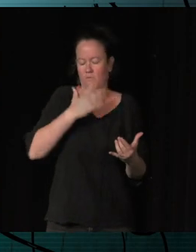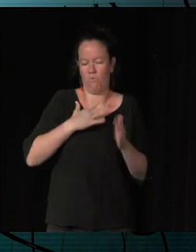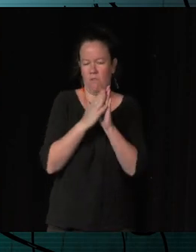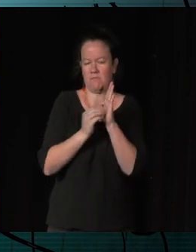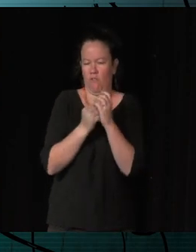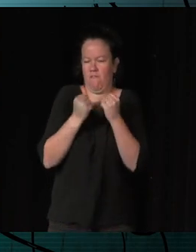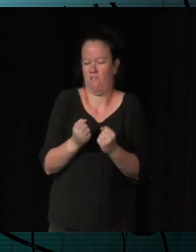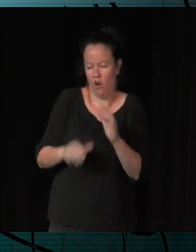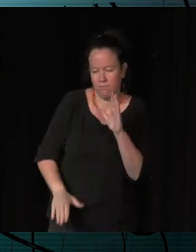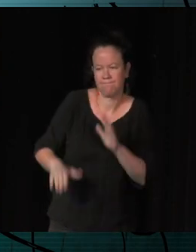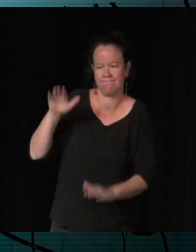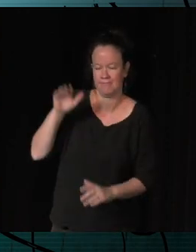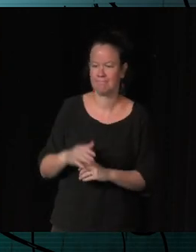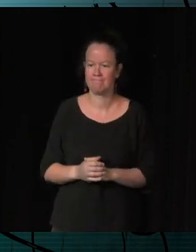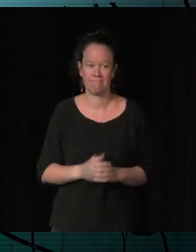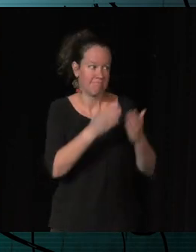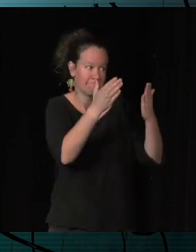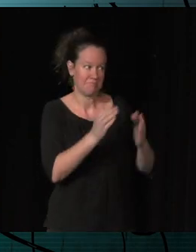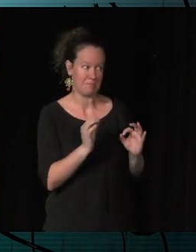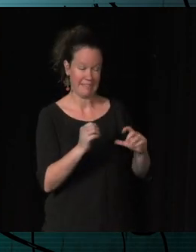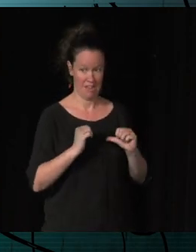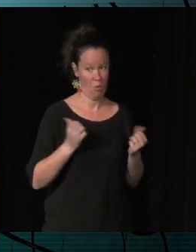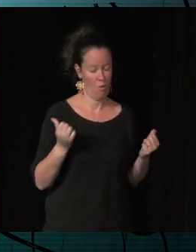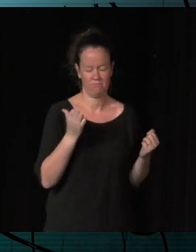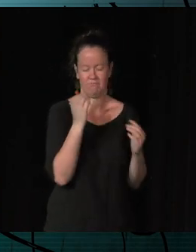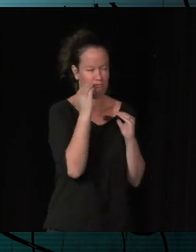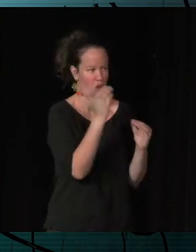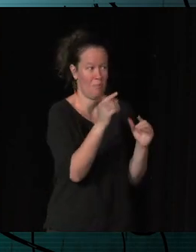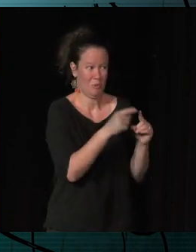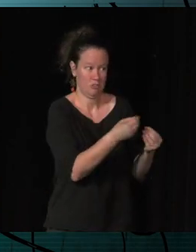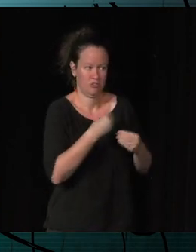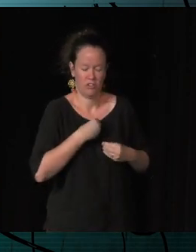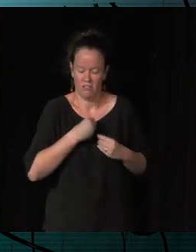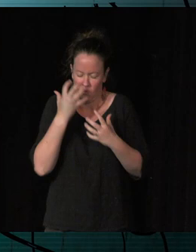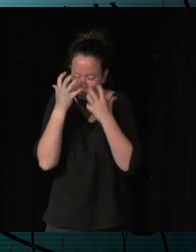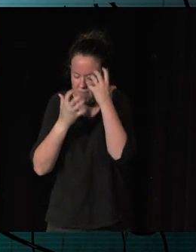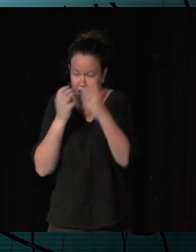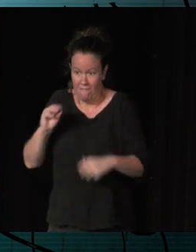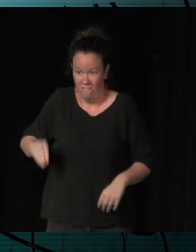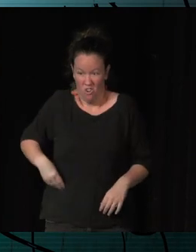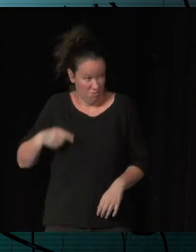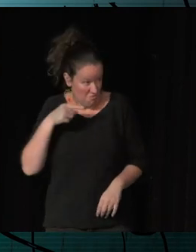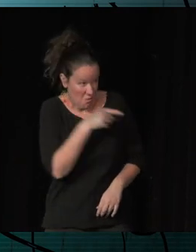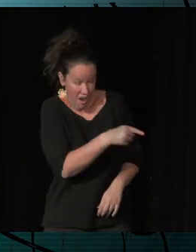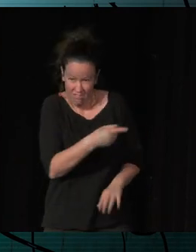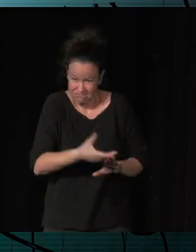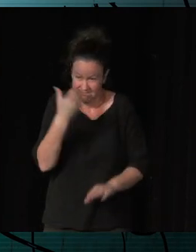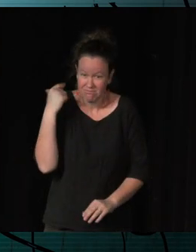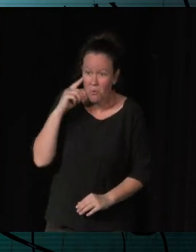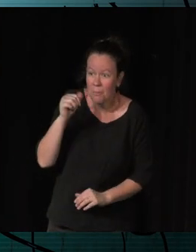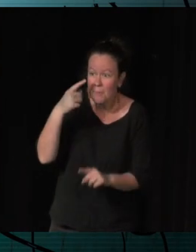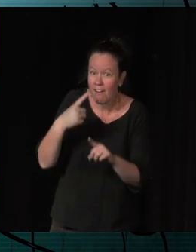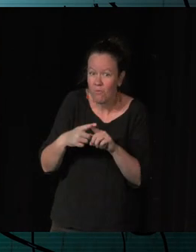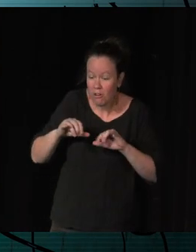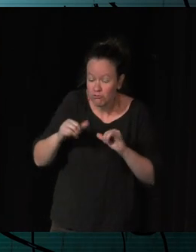moi euh ce qui fait de toi à la fois mon héros mais aussi à la fois la source de pas mal de mes cauchemars hein lors j'avais 13 ans et